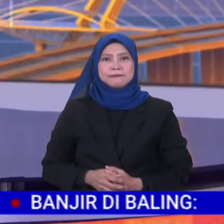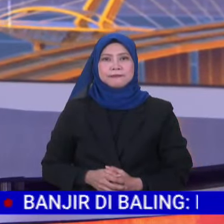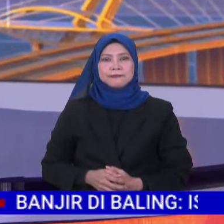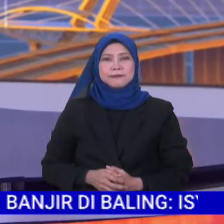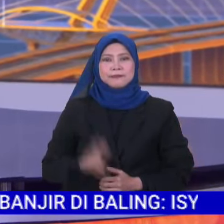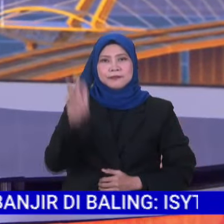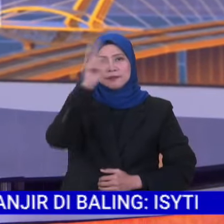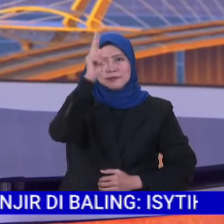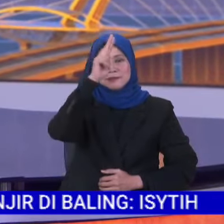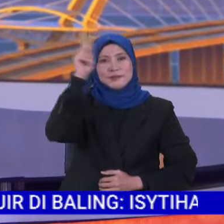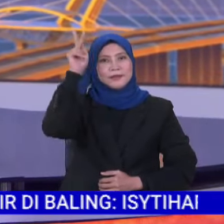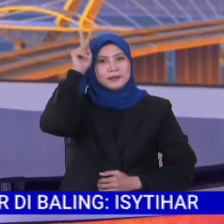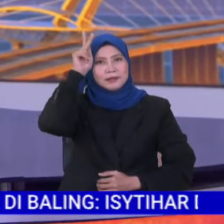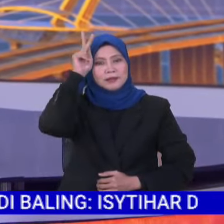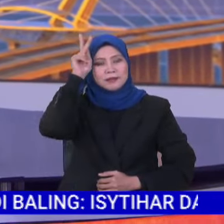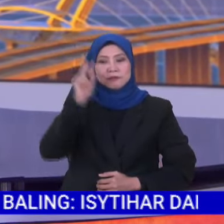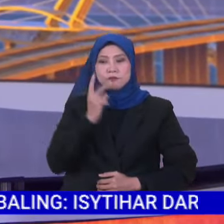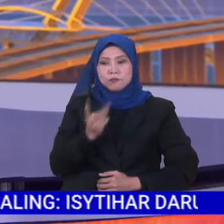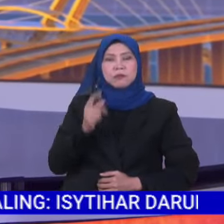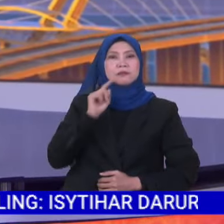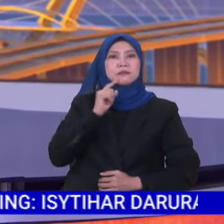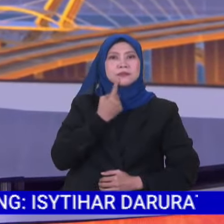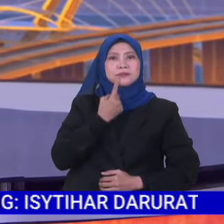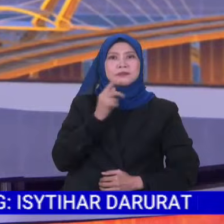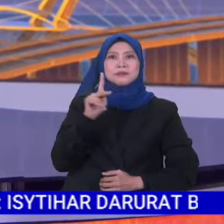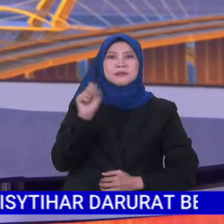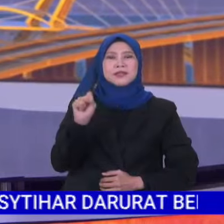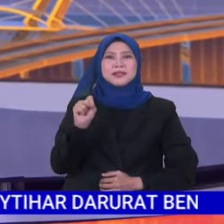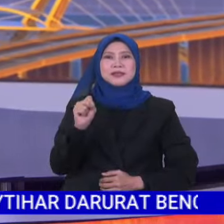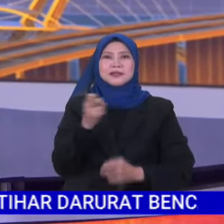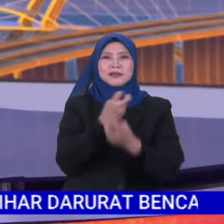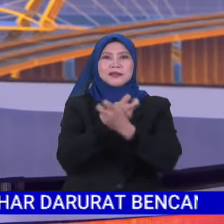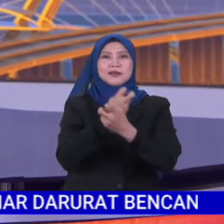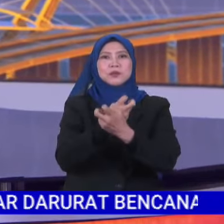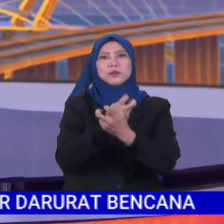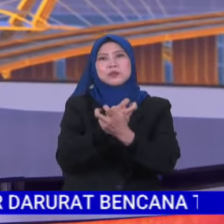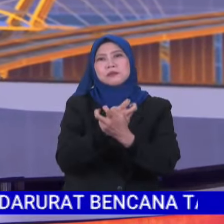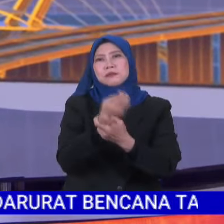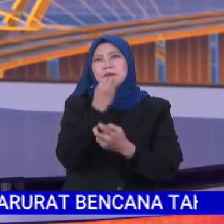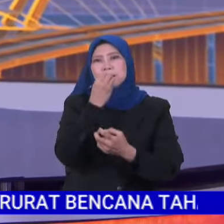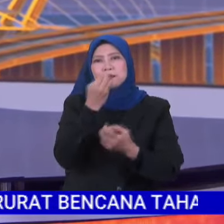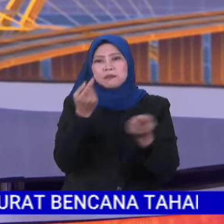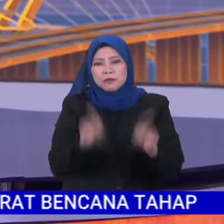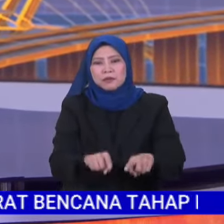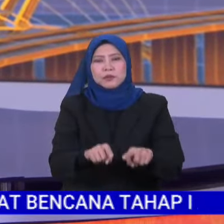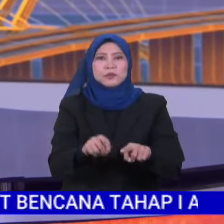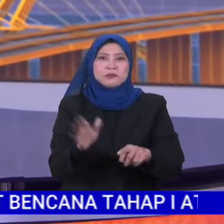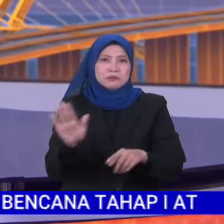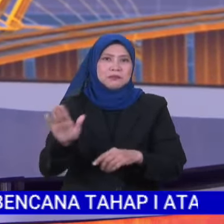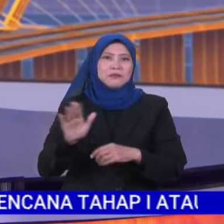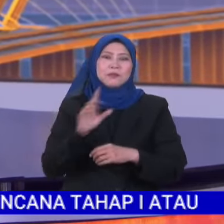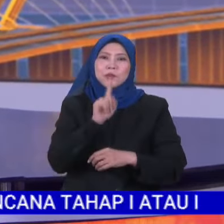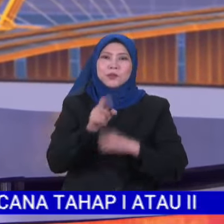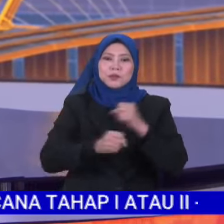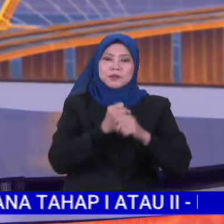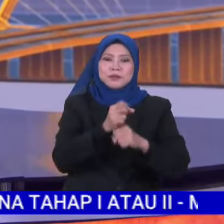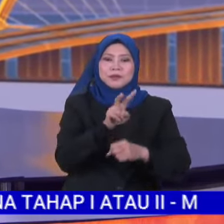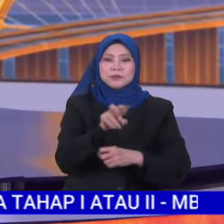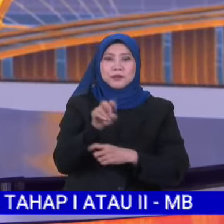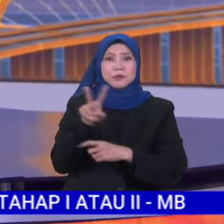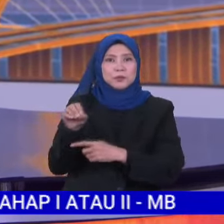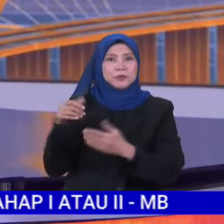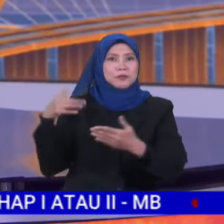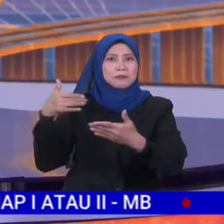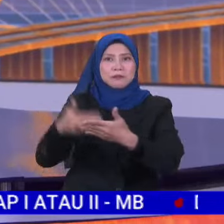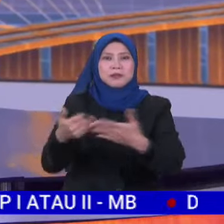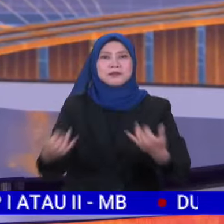kerajaan Negeri Kelantan memandang serius kejadian kiss keracunan makanan yang berlaku di negeri itu pemula tahun 2020